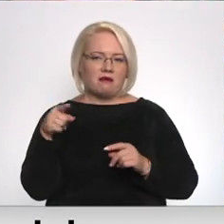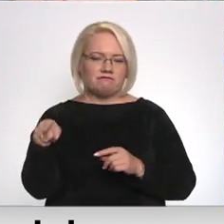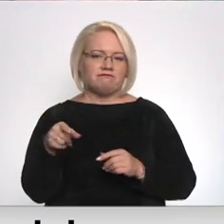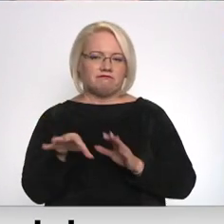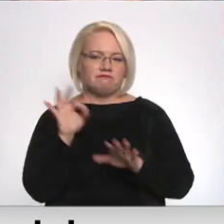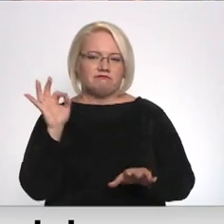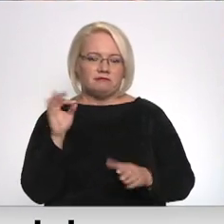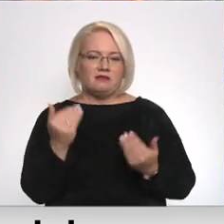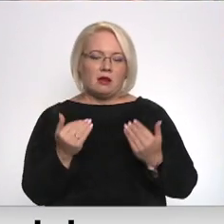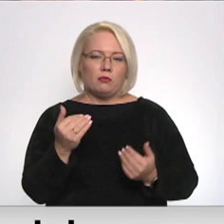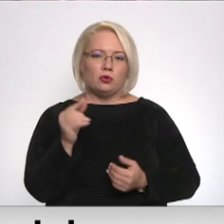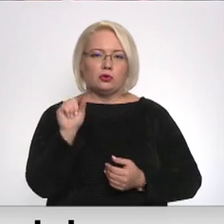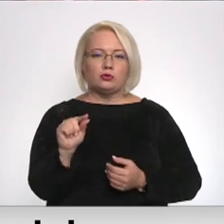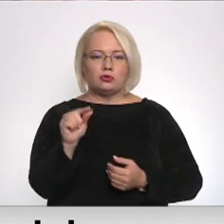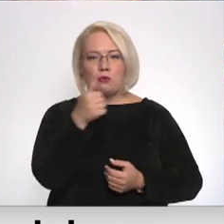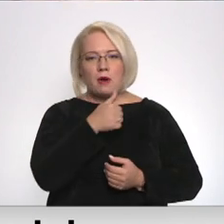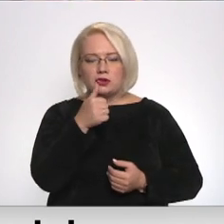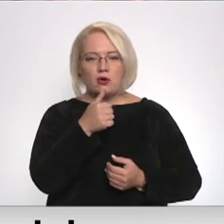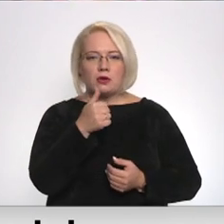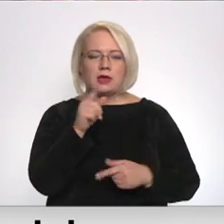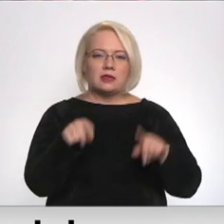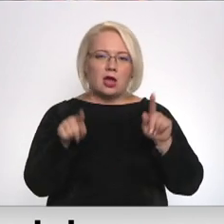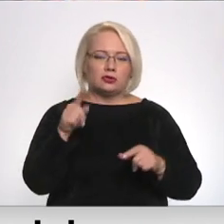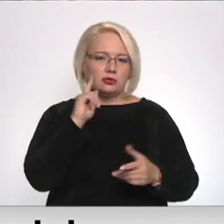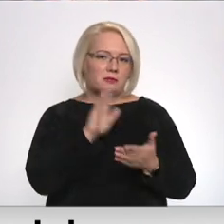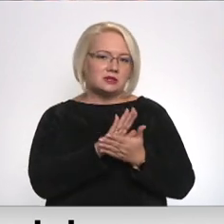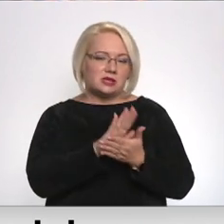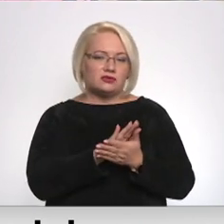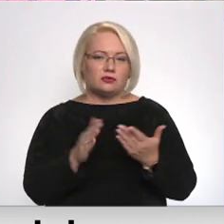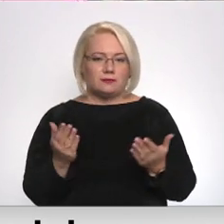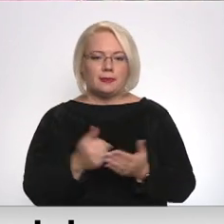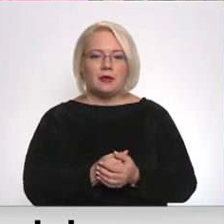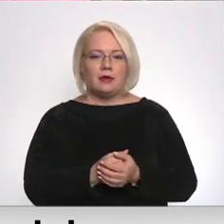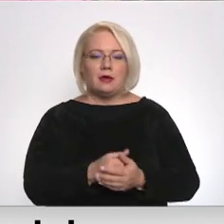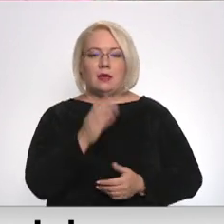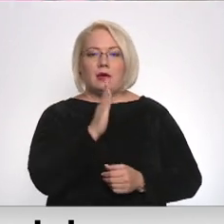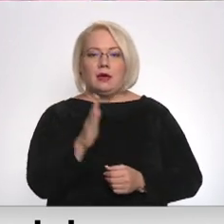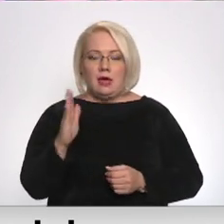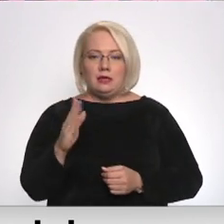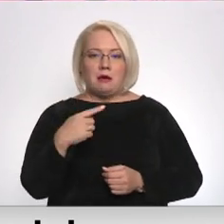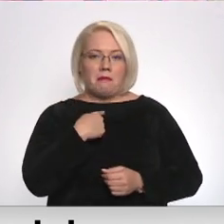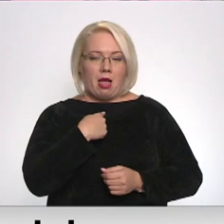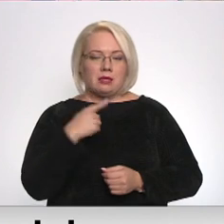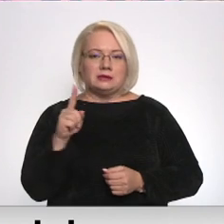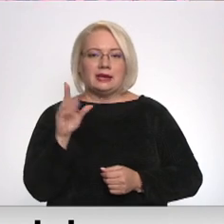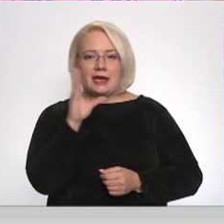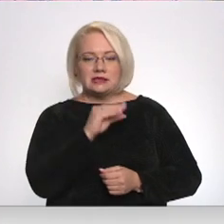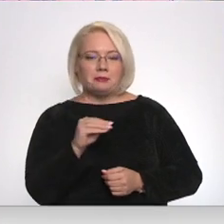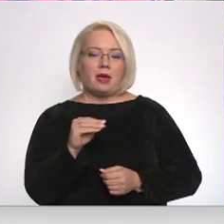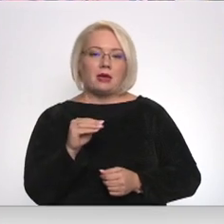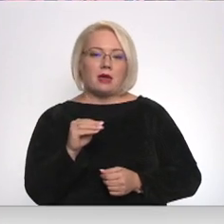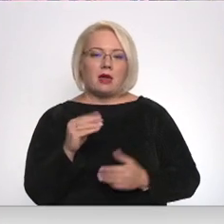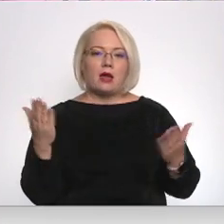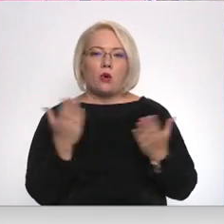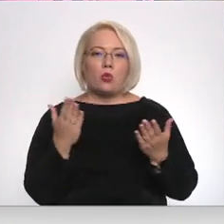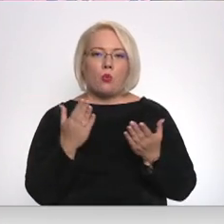Ko varbūt bišķi personīgi tur pazīst kaut kur cilvēkā tālāk. Nu. Katra balss ir iespēja, tā teikt, kaut